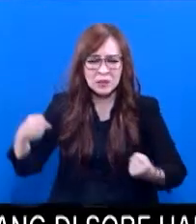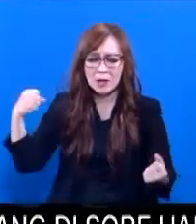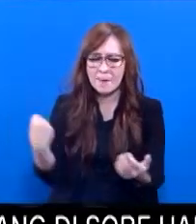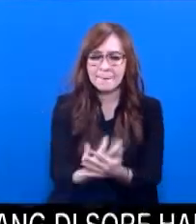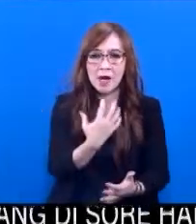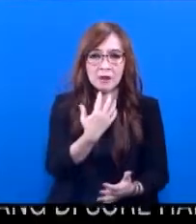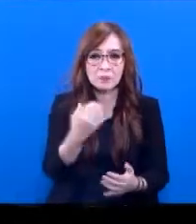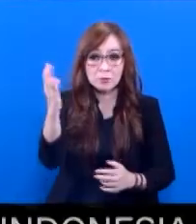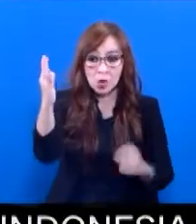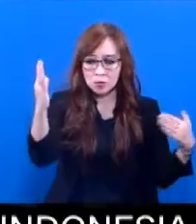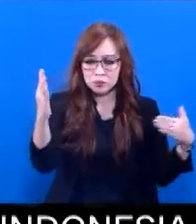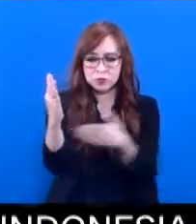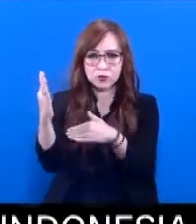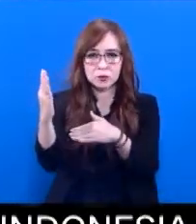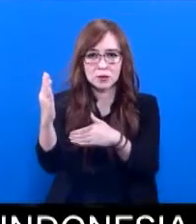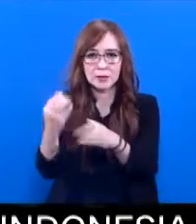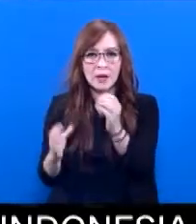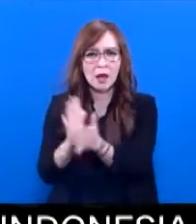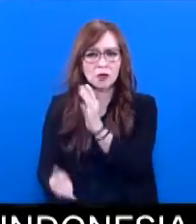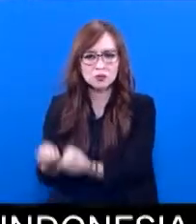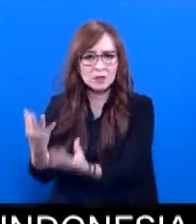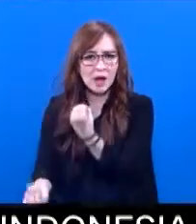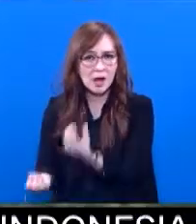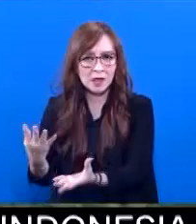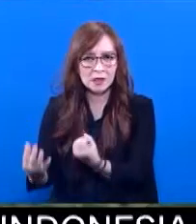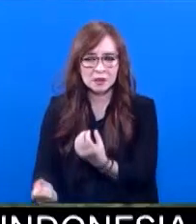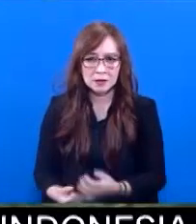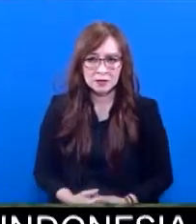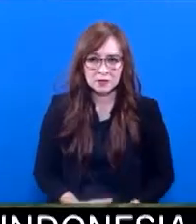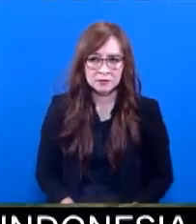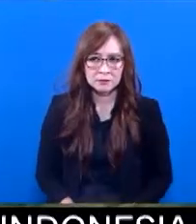karena sopir berkendara dengan kecepatan tinggi.